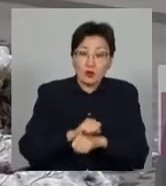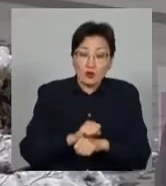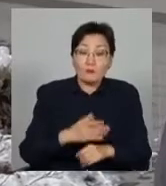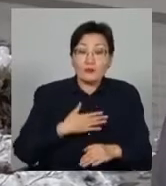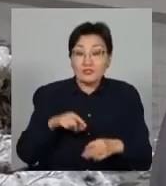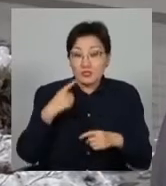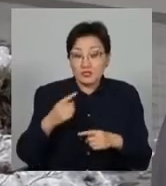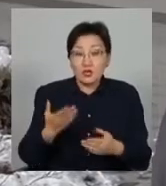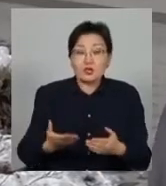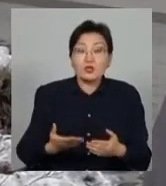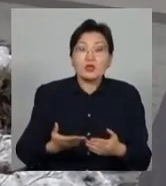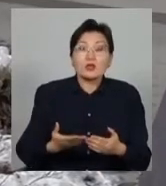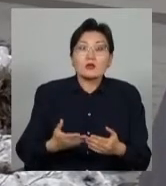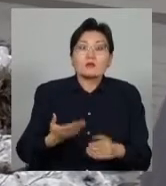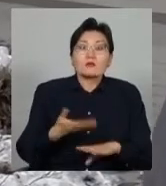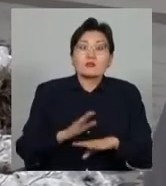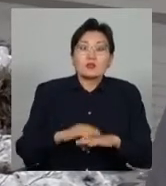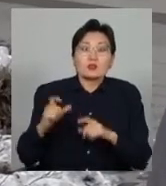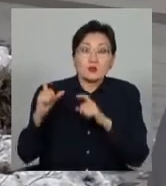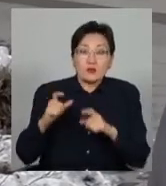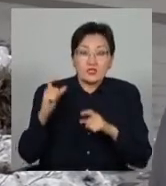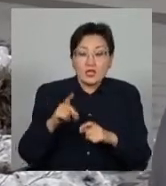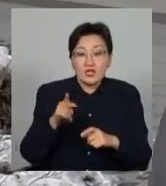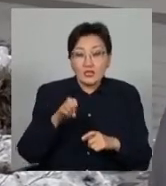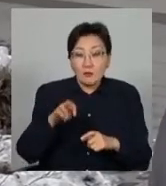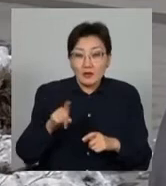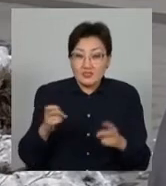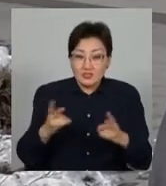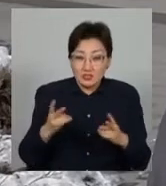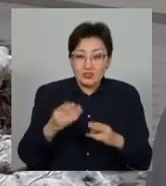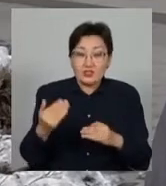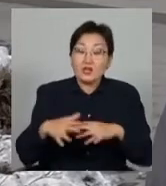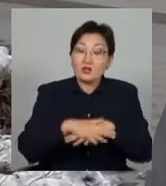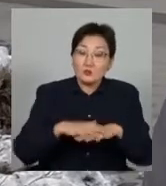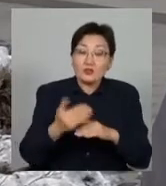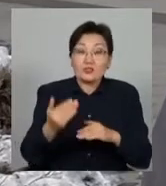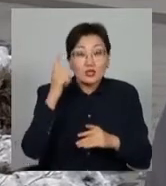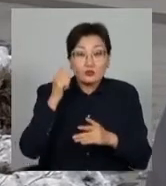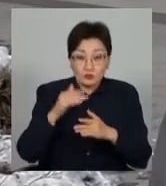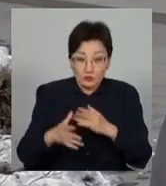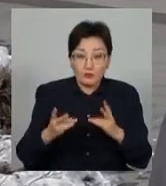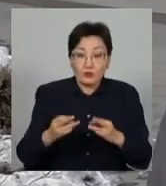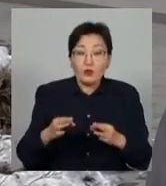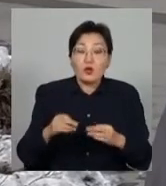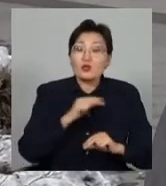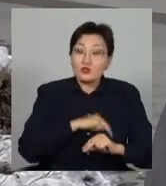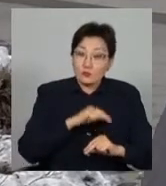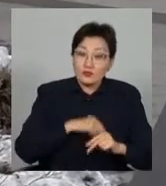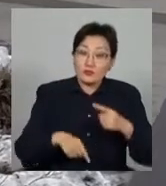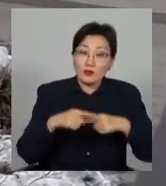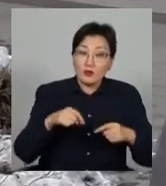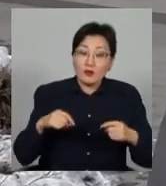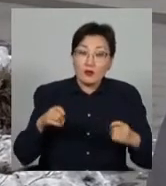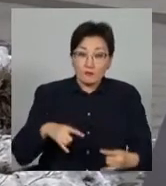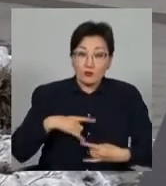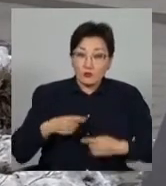бізге айтты, бізге үлкен ауыр машина керек, КамАЗ керек. Сендер халықсыңдар ғой, сендер түсінеміз. Барып жұмыстарыңа барып